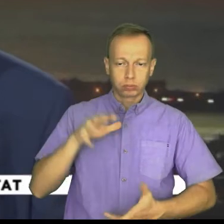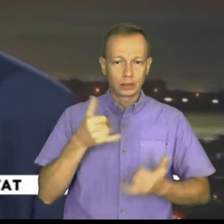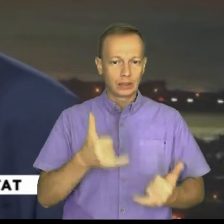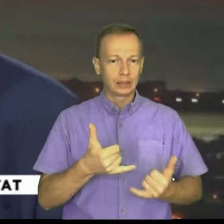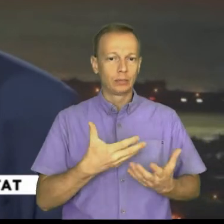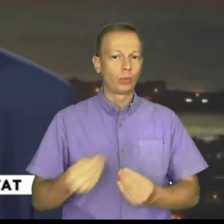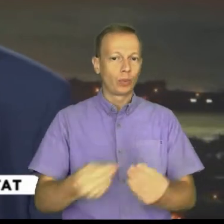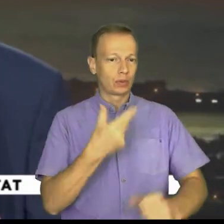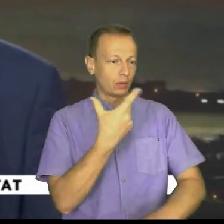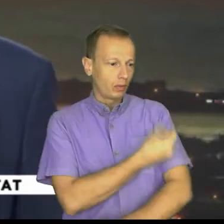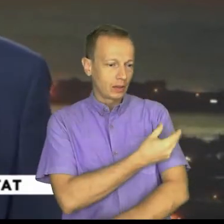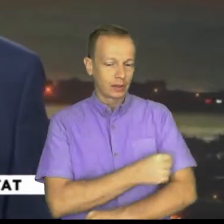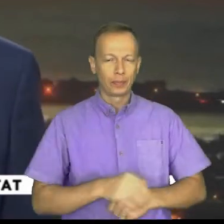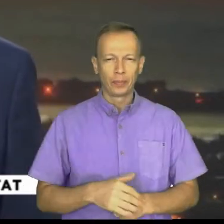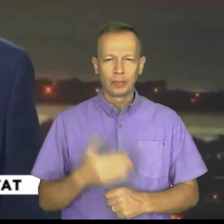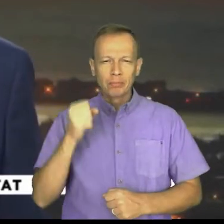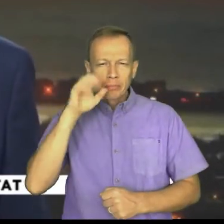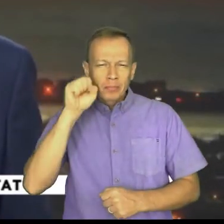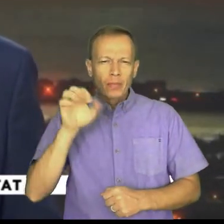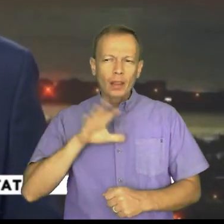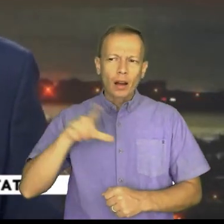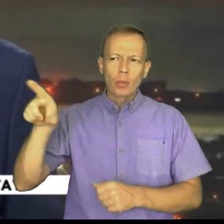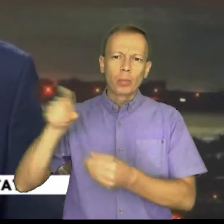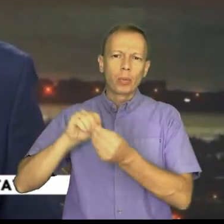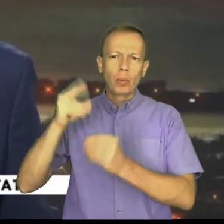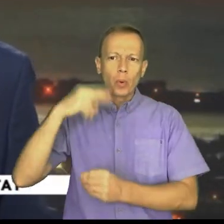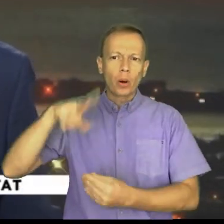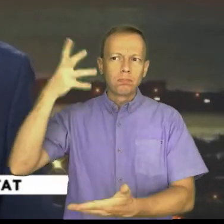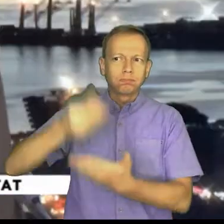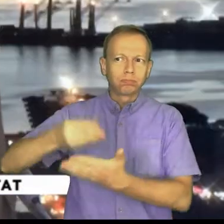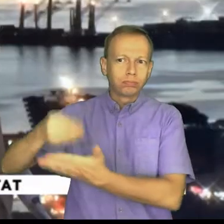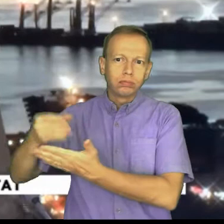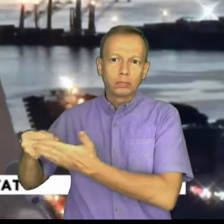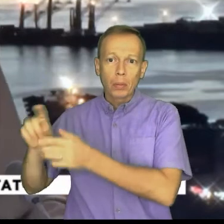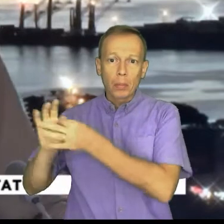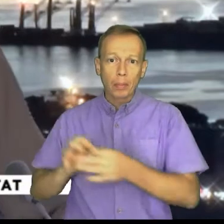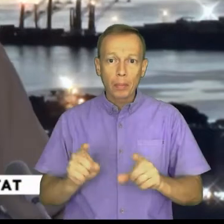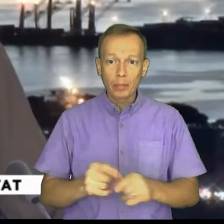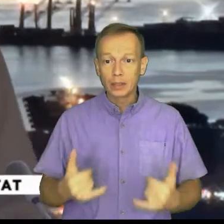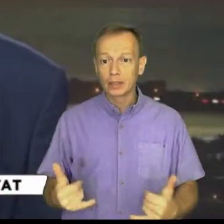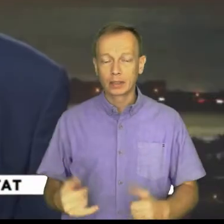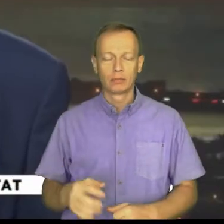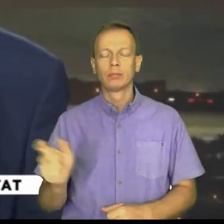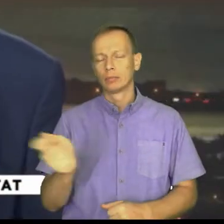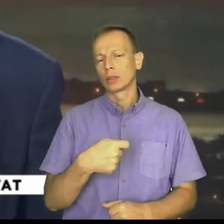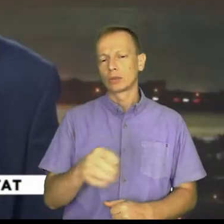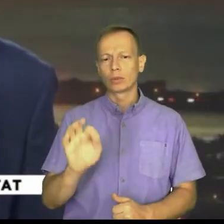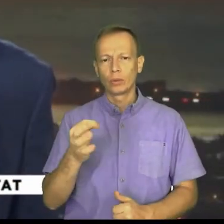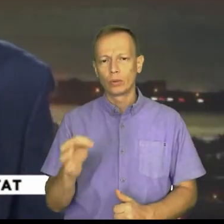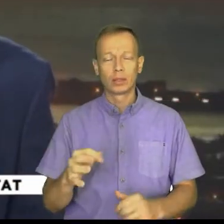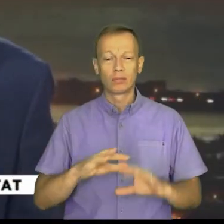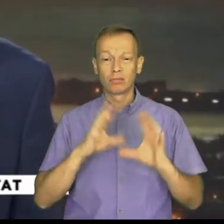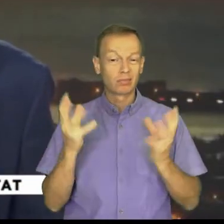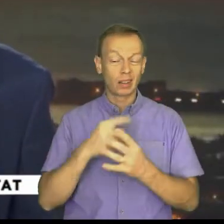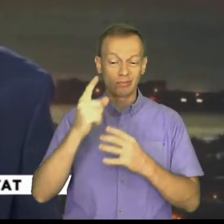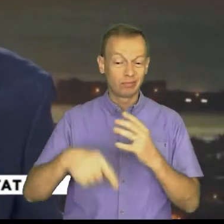la population. Et on sait justement qu'il y a des problèmes d'approvisionnement en Europe. Est-ce que cela va impacter la Polynésie ? Mais bien sûr que ça nous impacte. C'est l'ensemble,